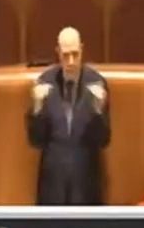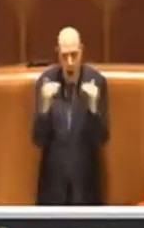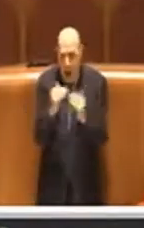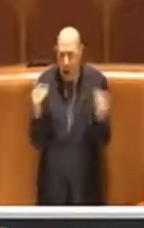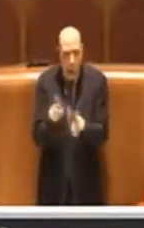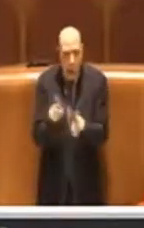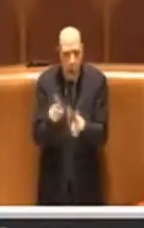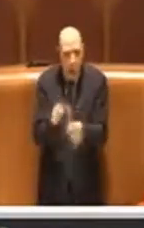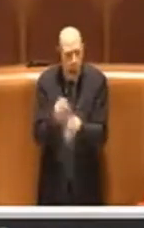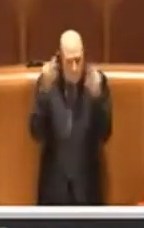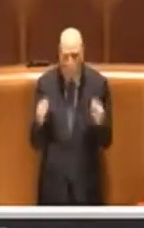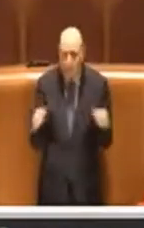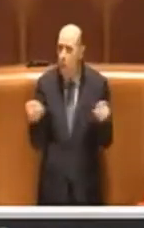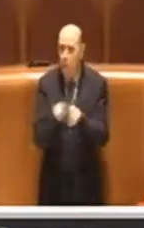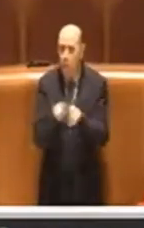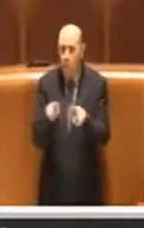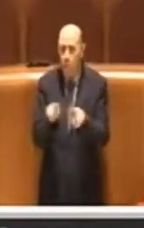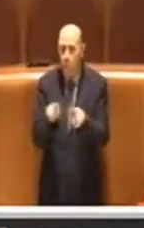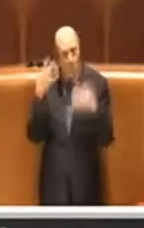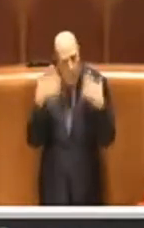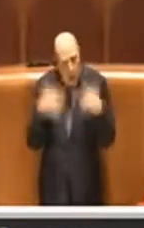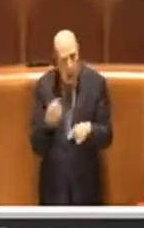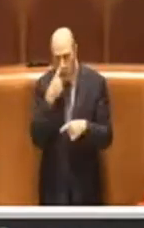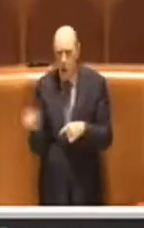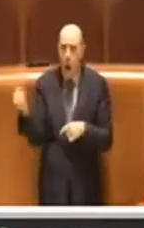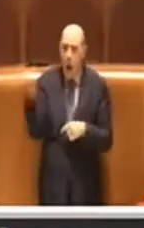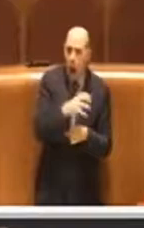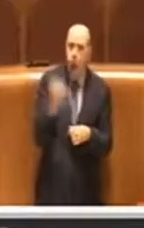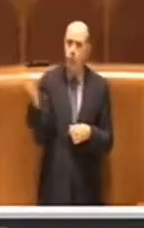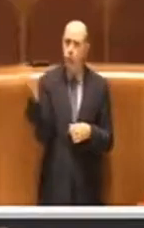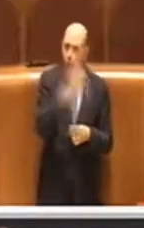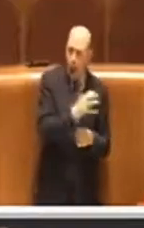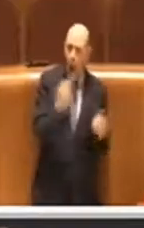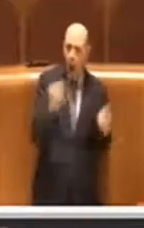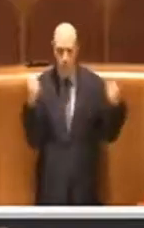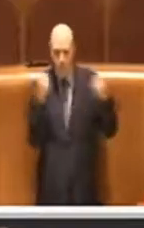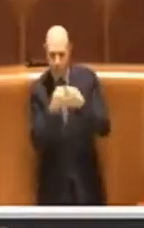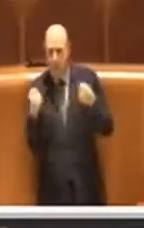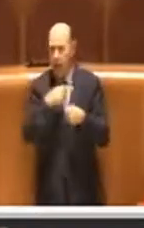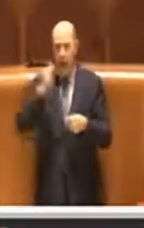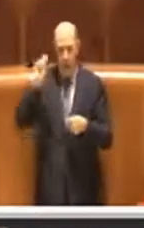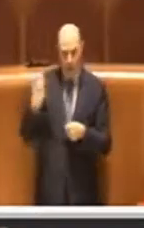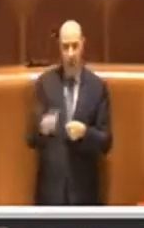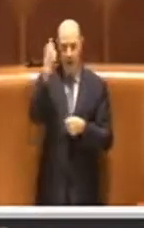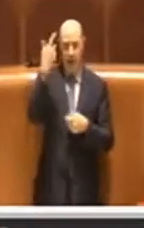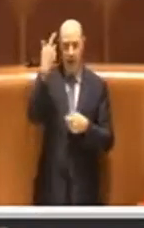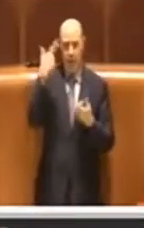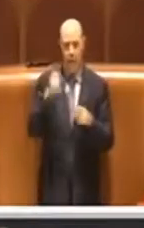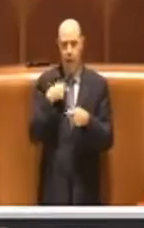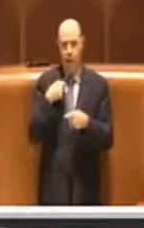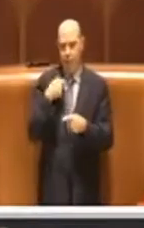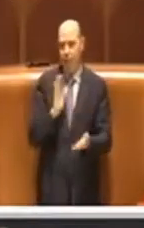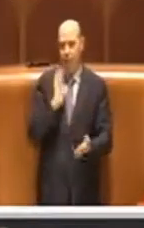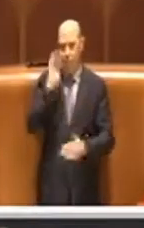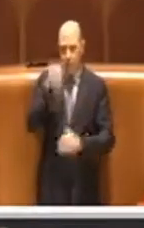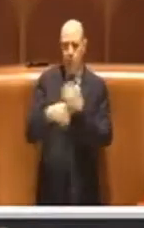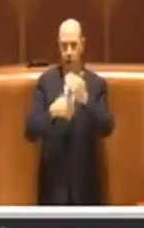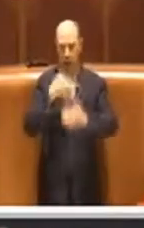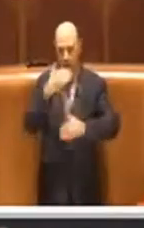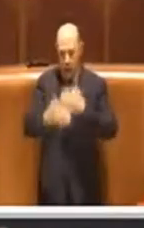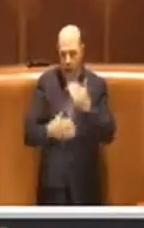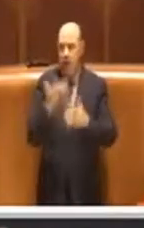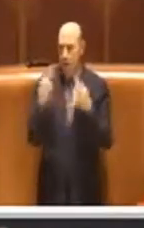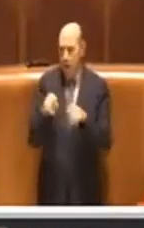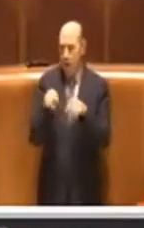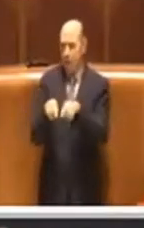assolutamente identiche. Tant'è che c'erano state anche delle cause vinte da alcuni lavoratori, quindi siamo andati anche a sanare dei potenziali